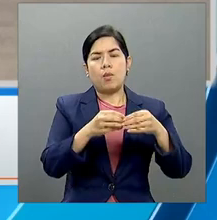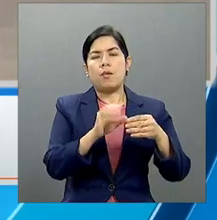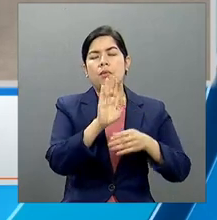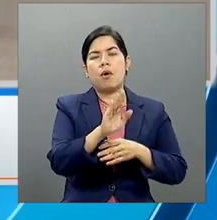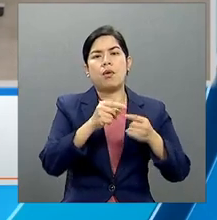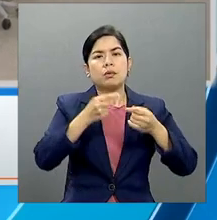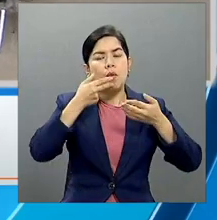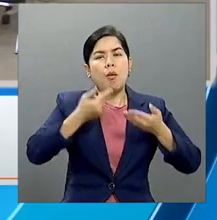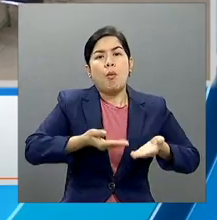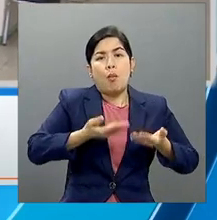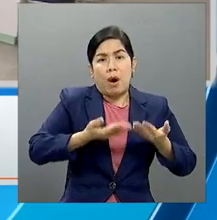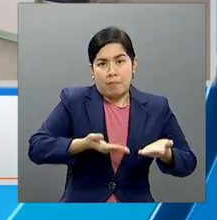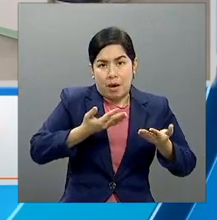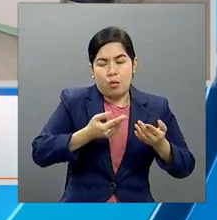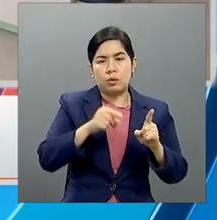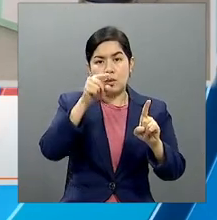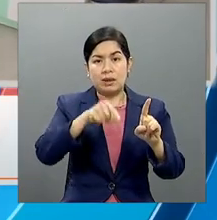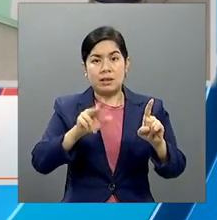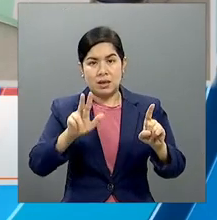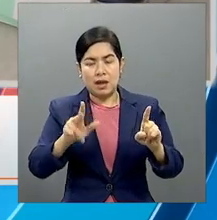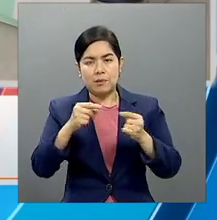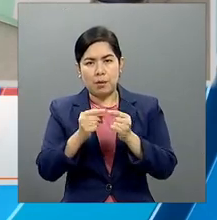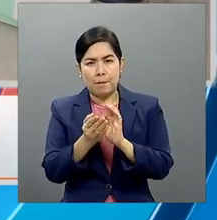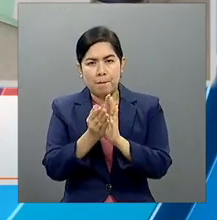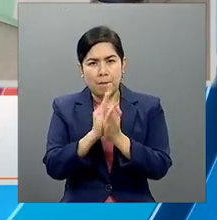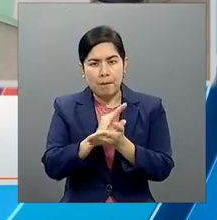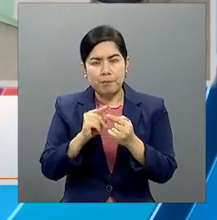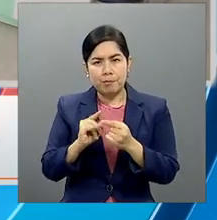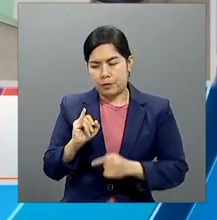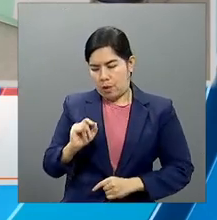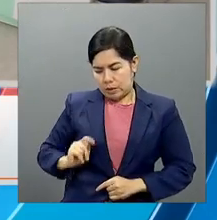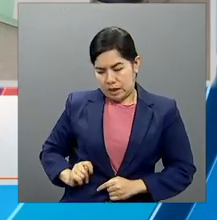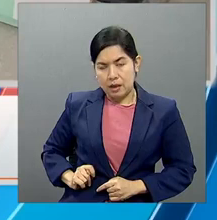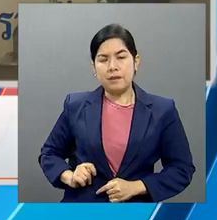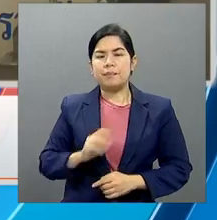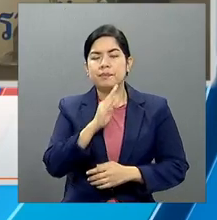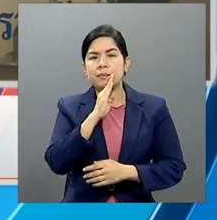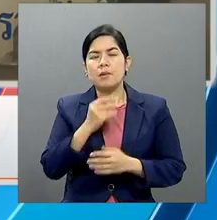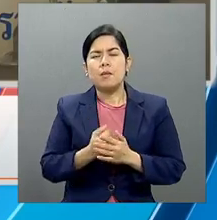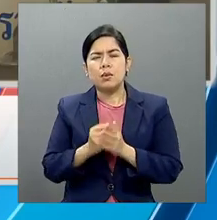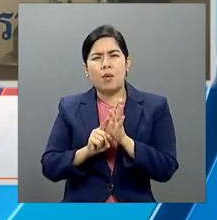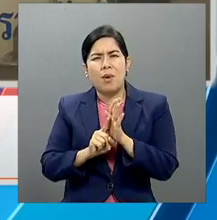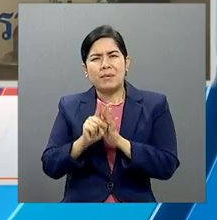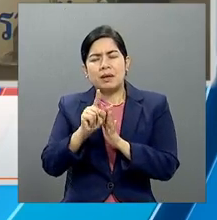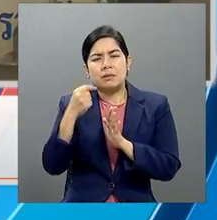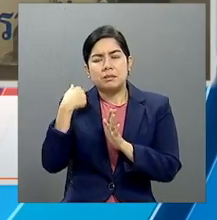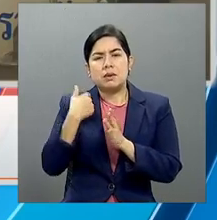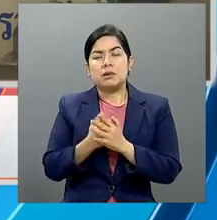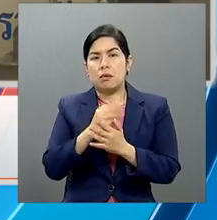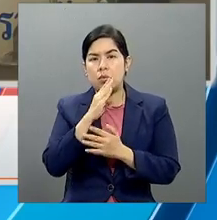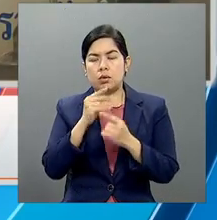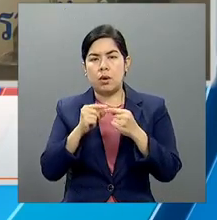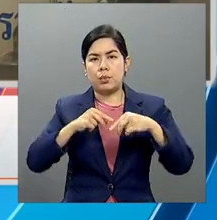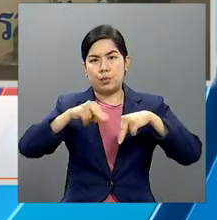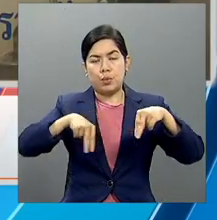จะกลายมาเป็นโรคไตตามมาโรคความดันโลหิตสูงถ้าไม่สามารถที่จะควบคุมเรื่องของความดันโลหิตให้อยู่ในขนาดที่ปกติได้เนี่ยก็จะส่งผ